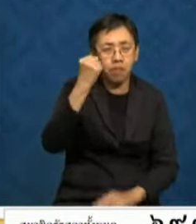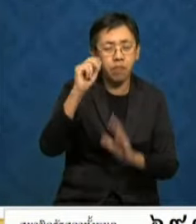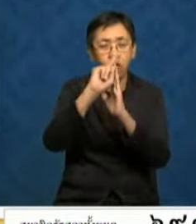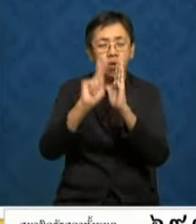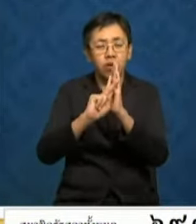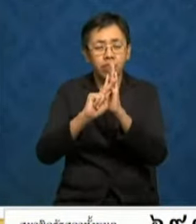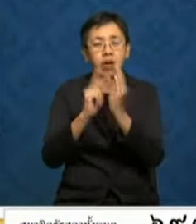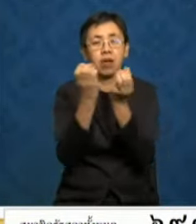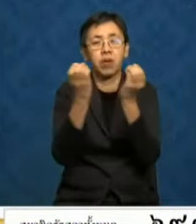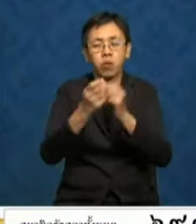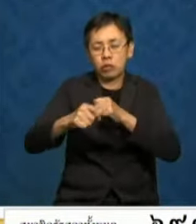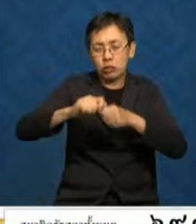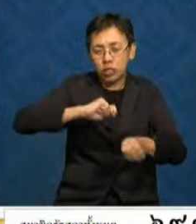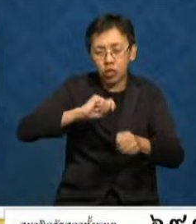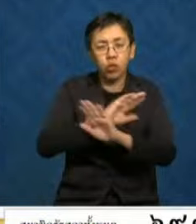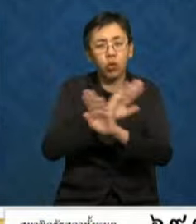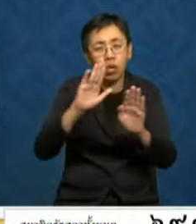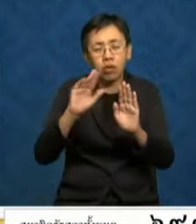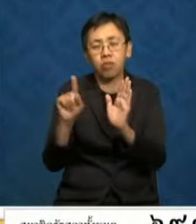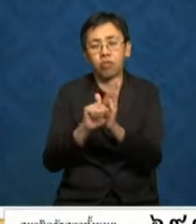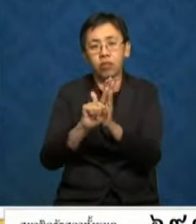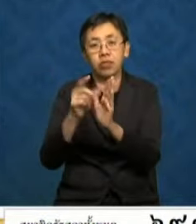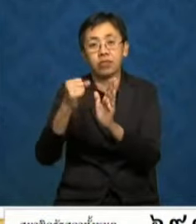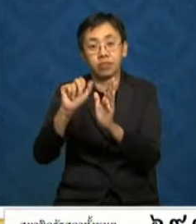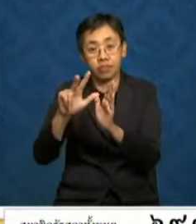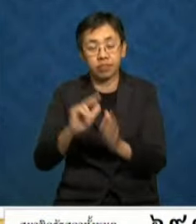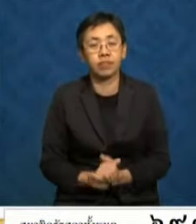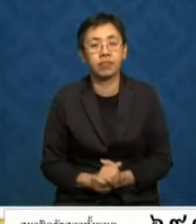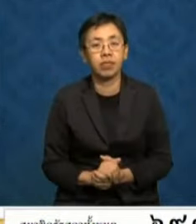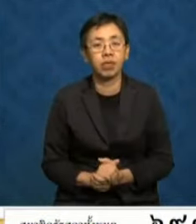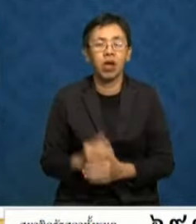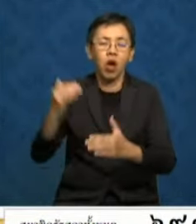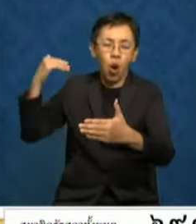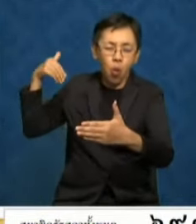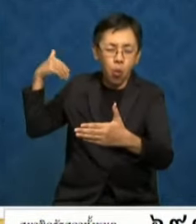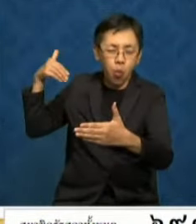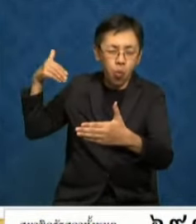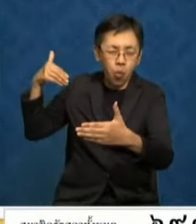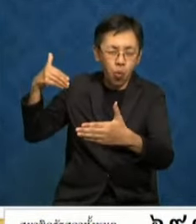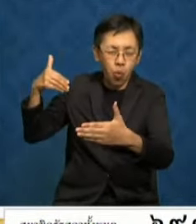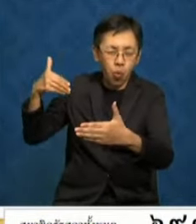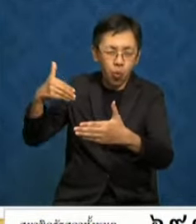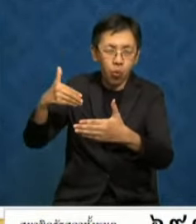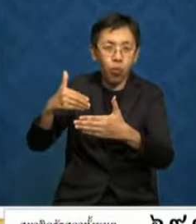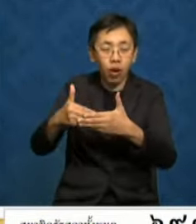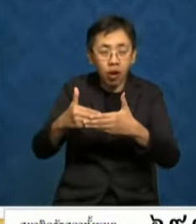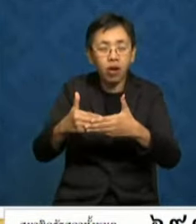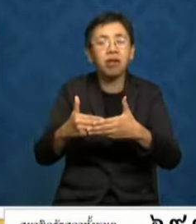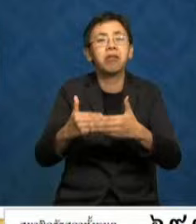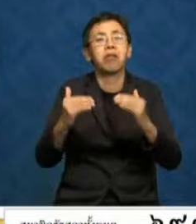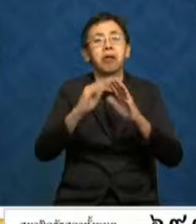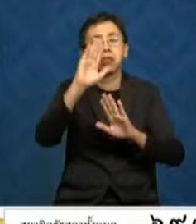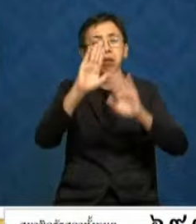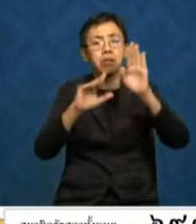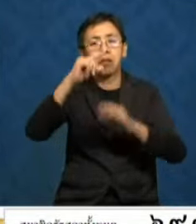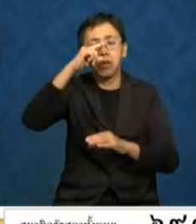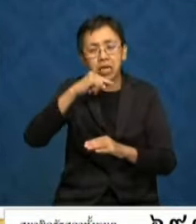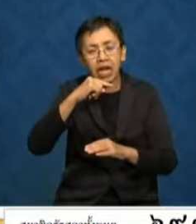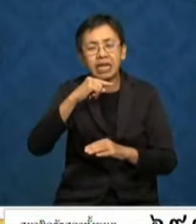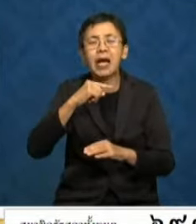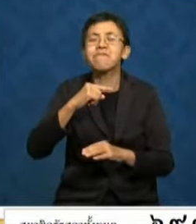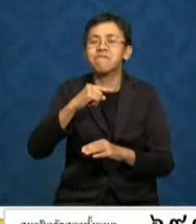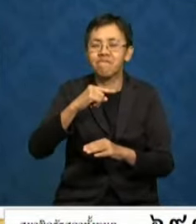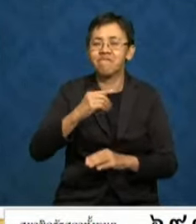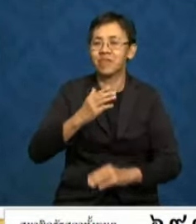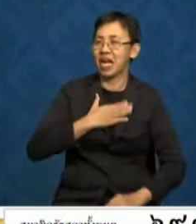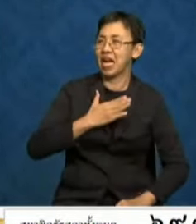ไปถึง13ครั้งแม้จะเดินทางมาไกลนะครับแต่ว่าประชาธิปไตยของไทยก็ยังไม่ถึงจุดที่จะบอกกับชาวโล